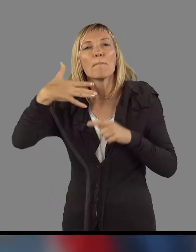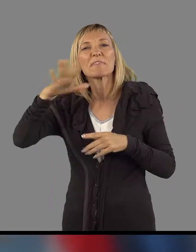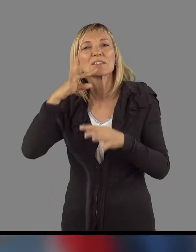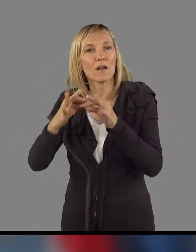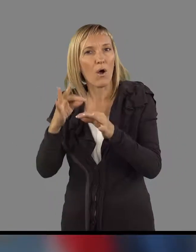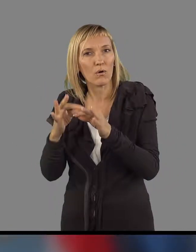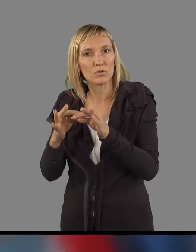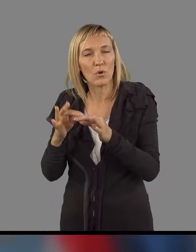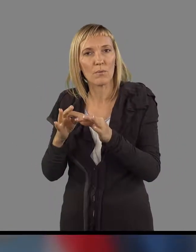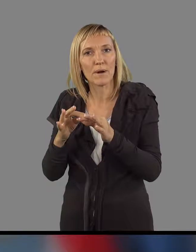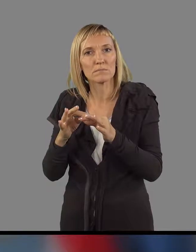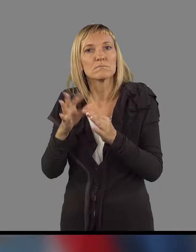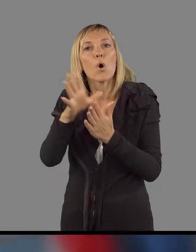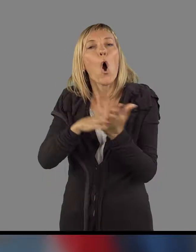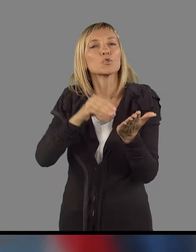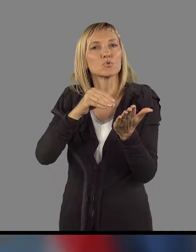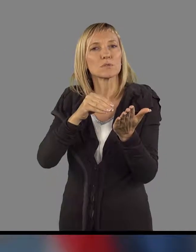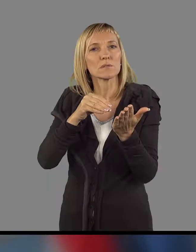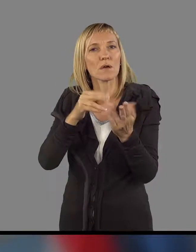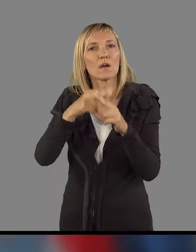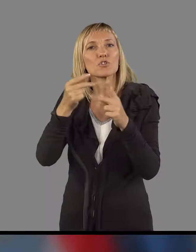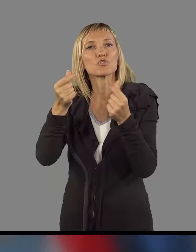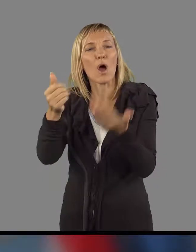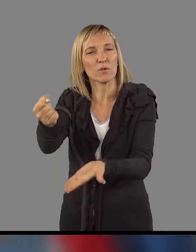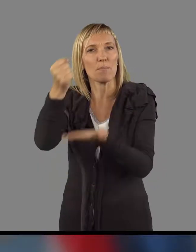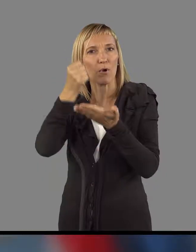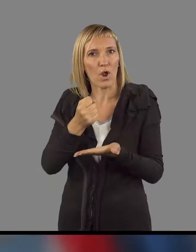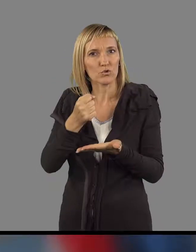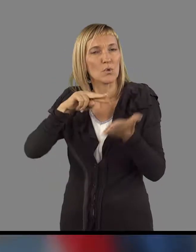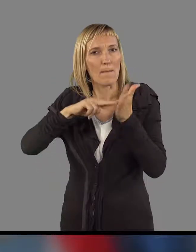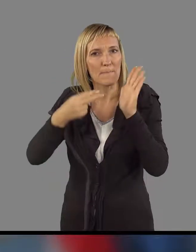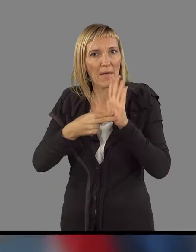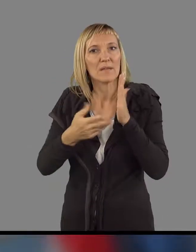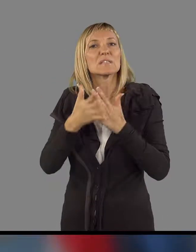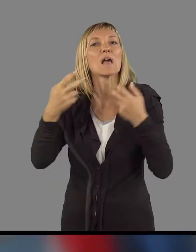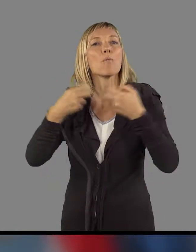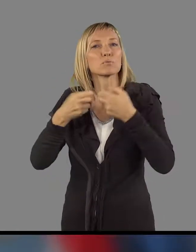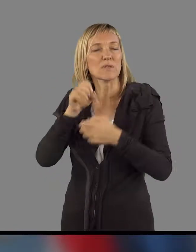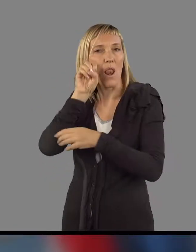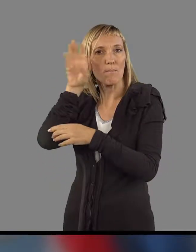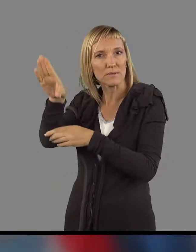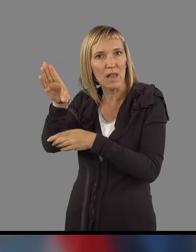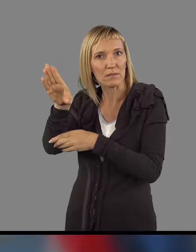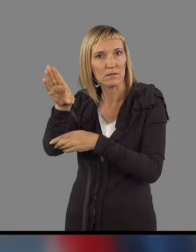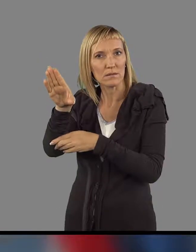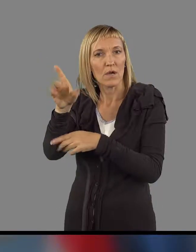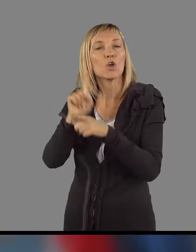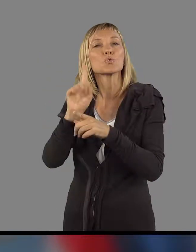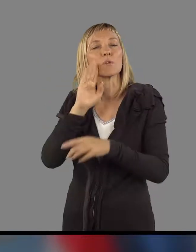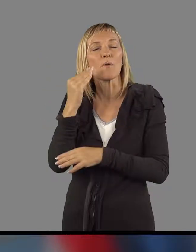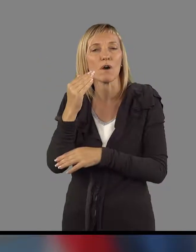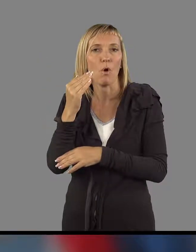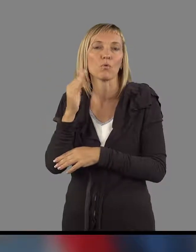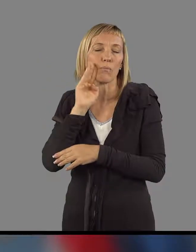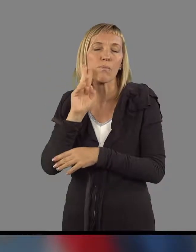desetega, v snutek proračunskega načrta, ta tako naj drah badžetari plan za Brusel in ga bomo seveda tudi v